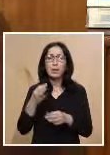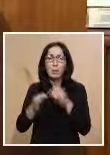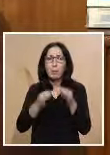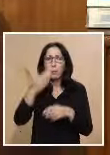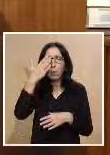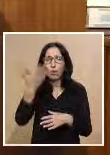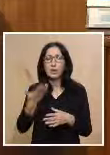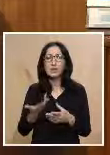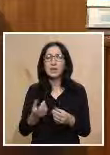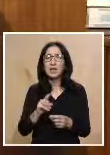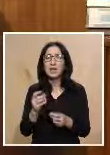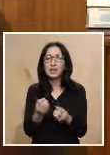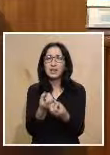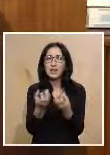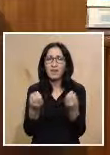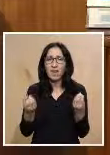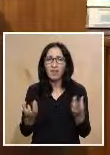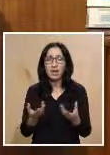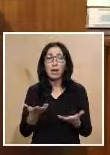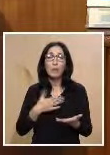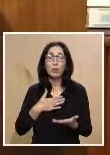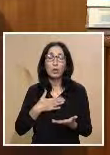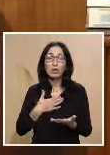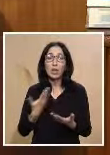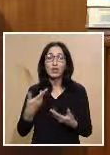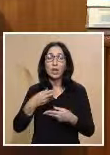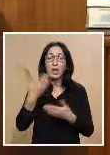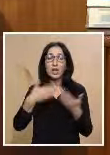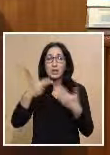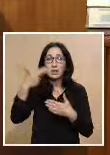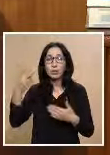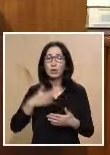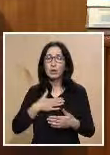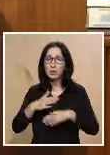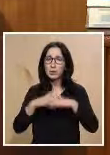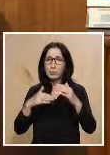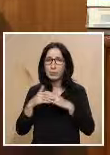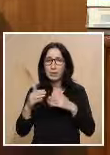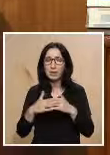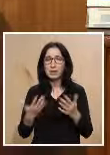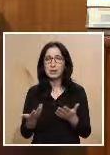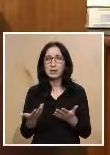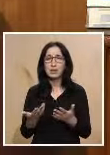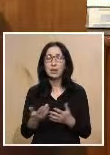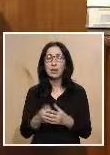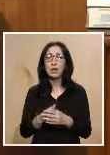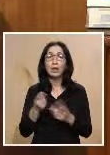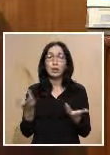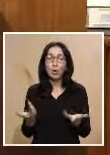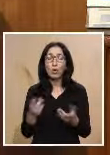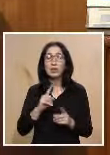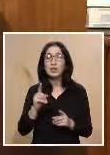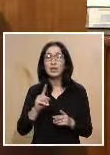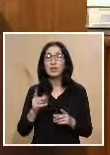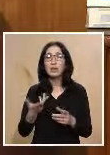с затревяване. Понеже нашия институт има специалисти и фитопатолози, ентомолози и херболози, т.е.